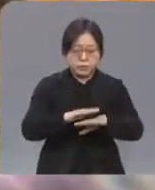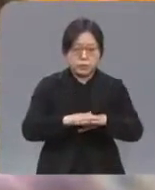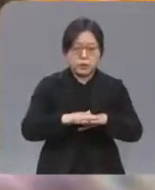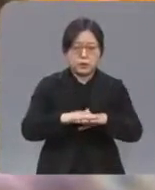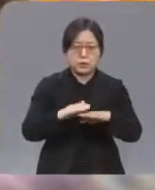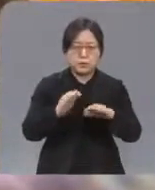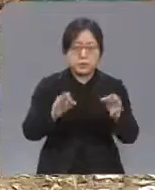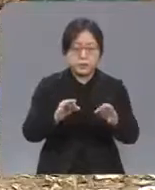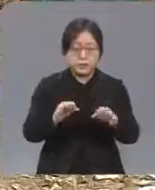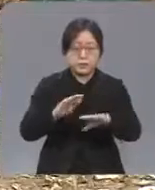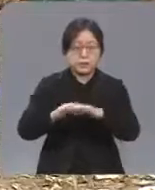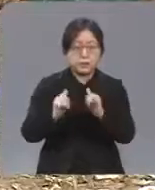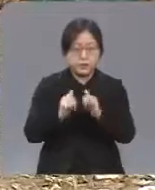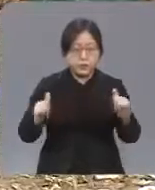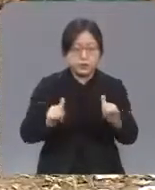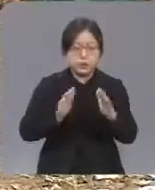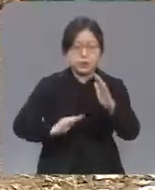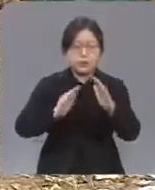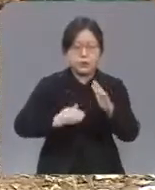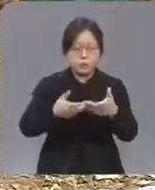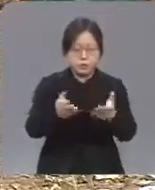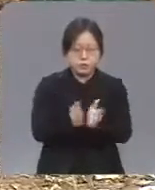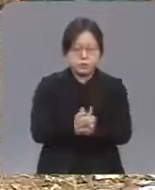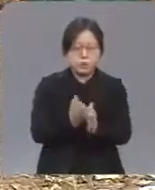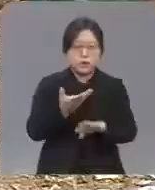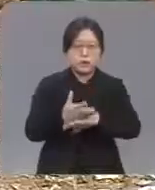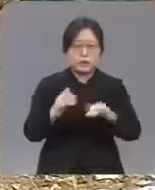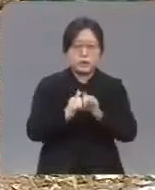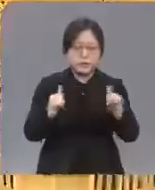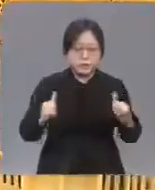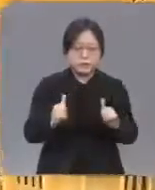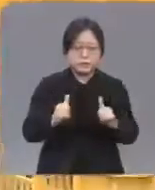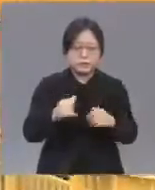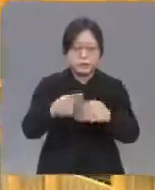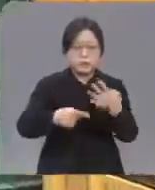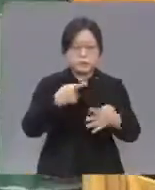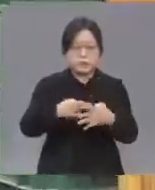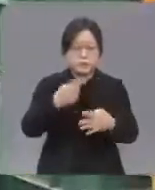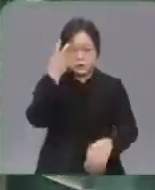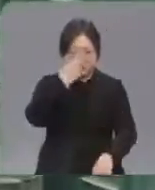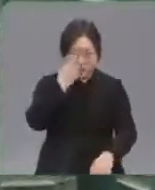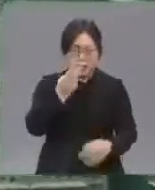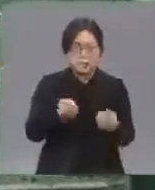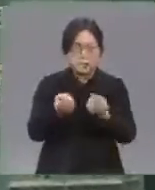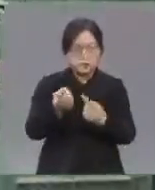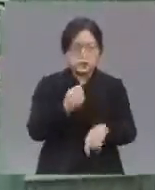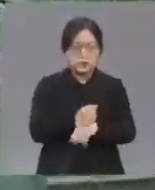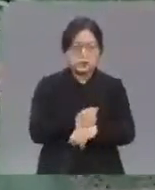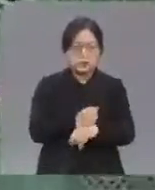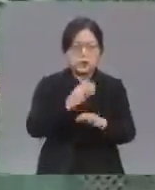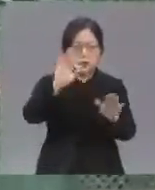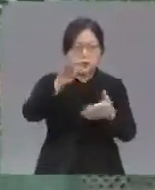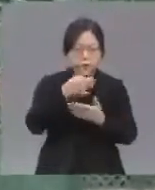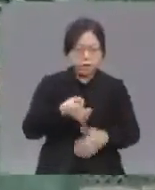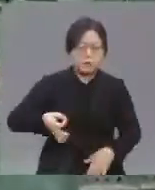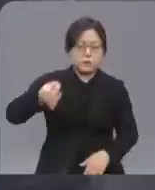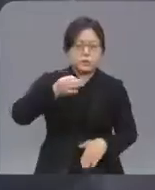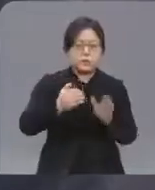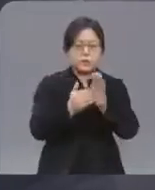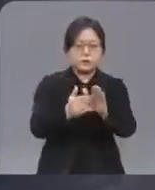농민들은 공공기관에서 이들 외국인 근로자들을 계절별로 관리 공급해 인건비 상승을 억제해 줄 것을